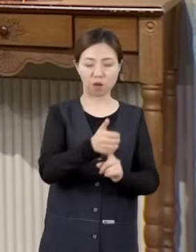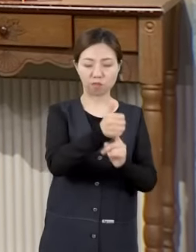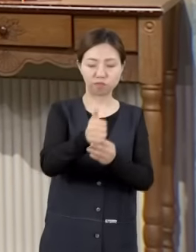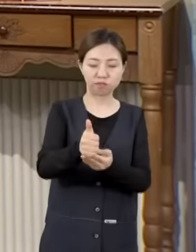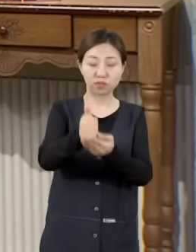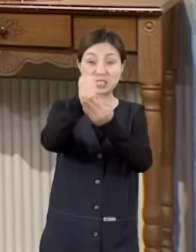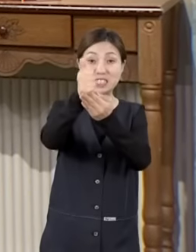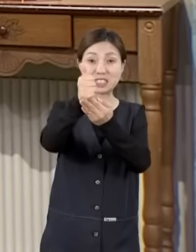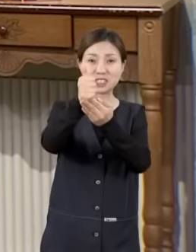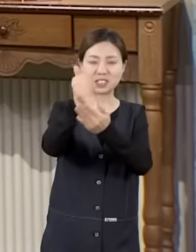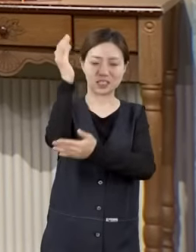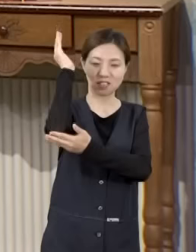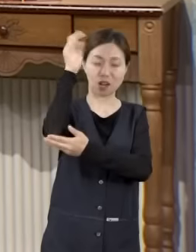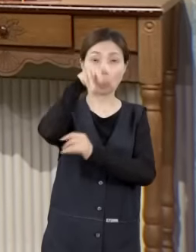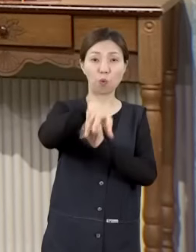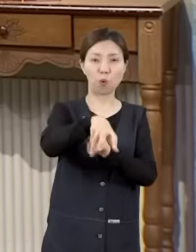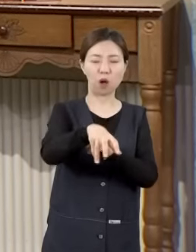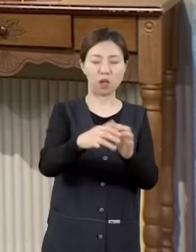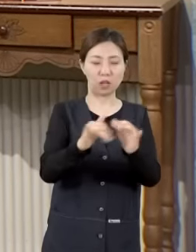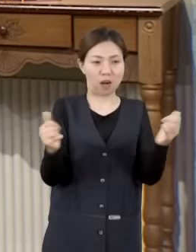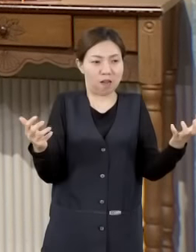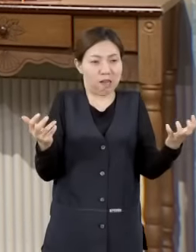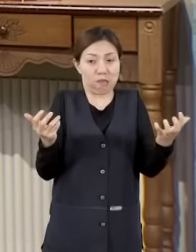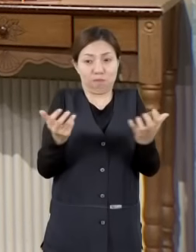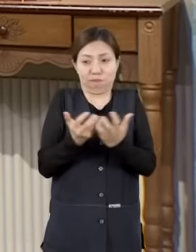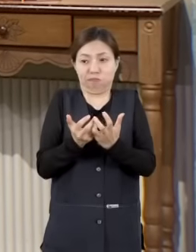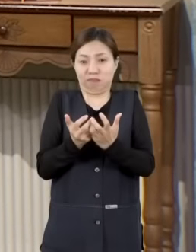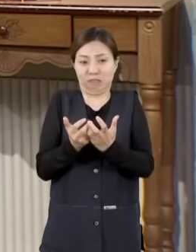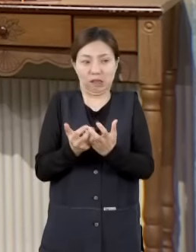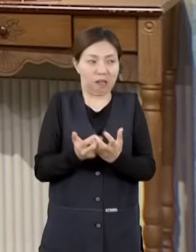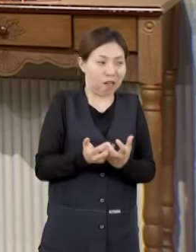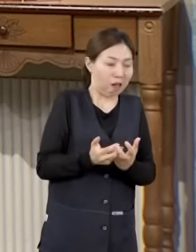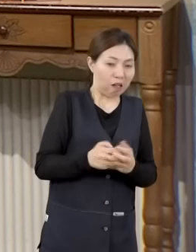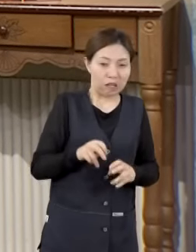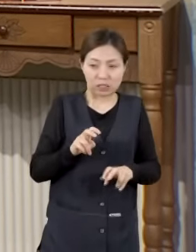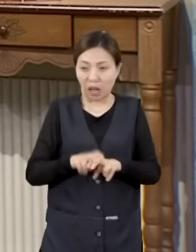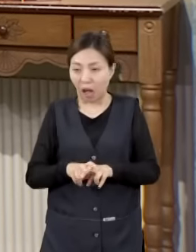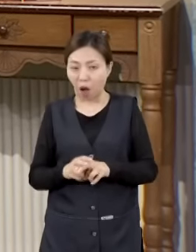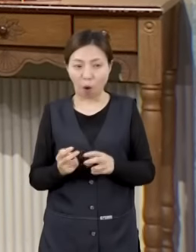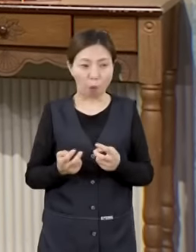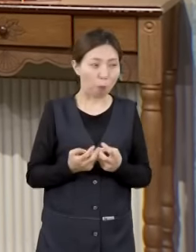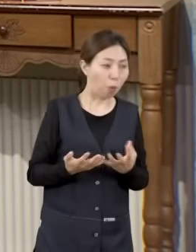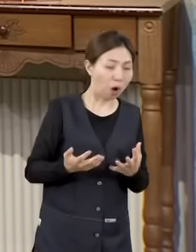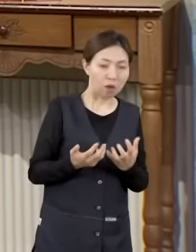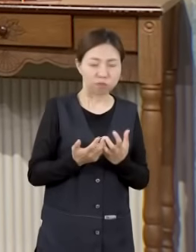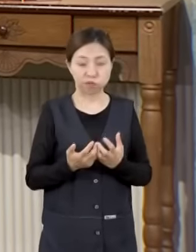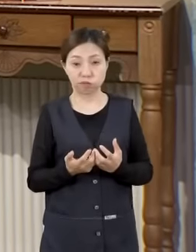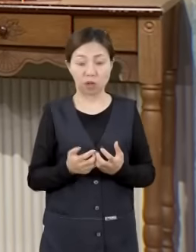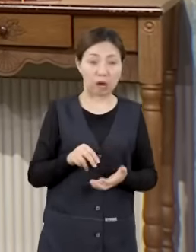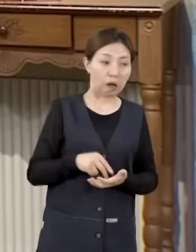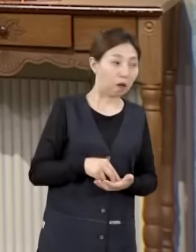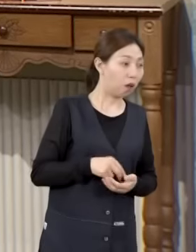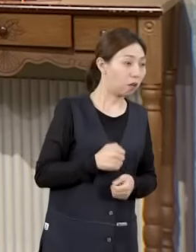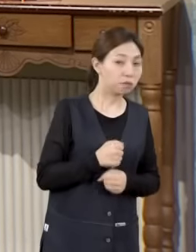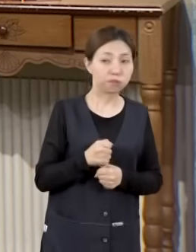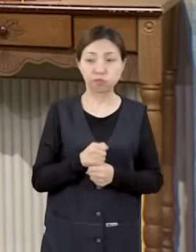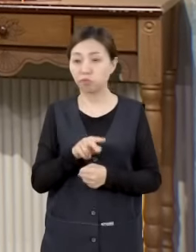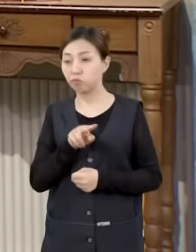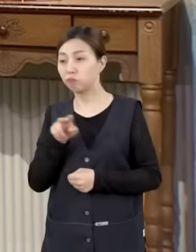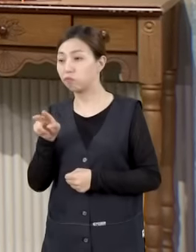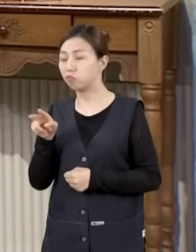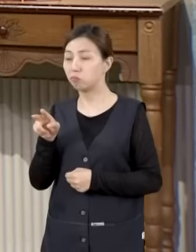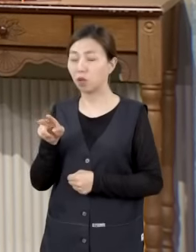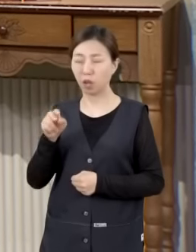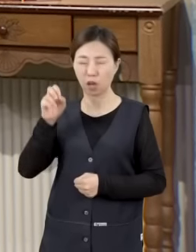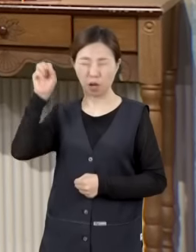뭐 너무 법당에 꽂쳐서 앉을 데가 없었대요 그래서 이렇게 아 어떻게 해야 되지 하고 잠깐 법당에 이렇게서 가지고 어디